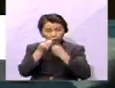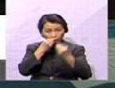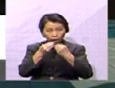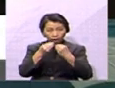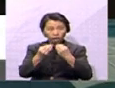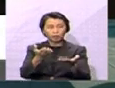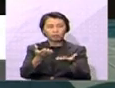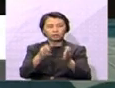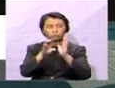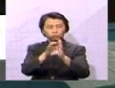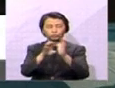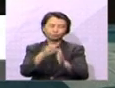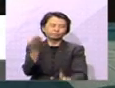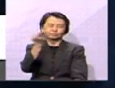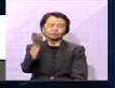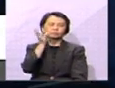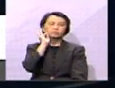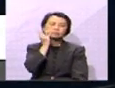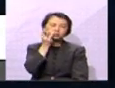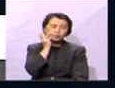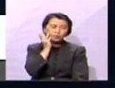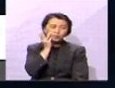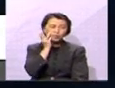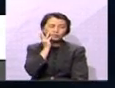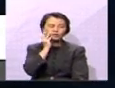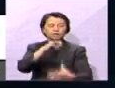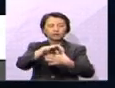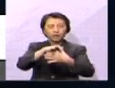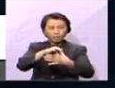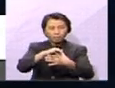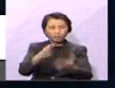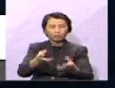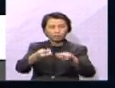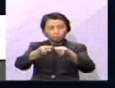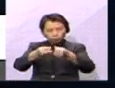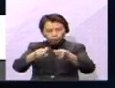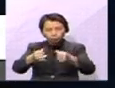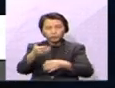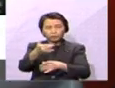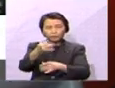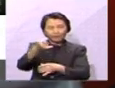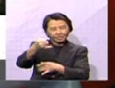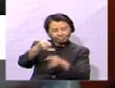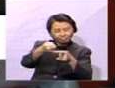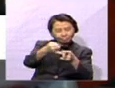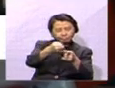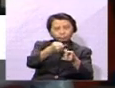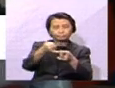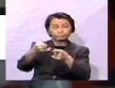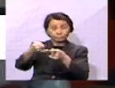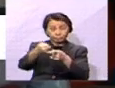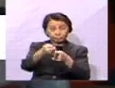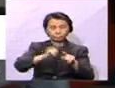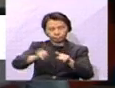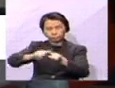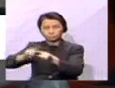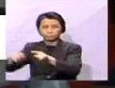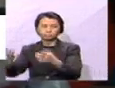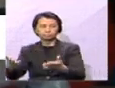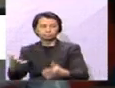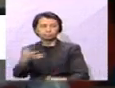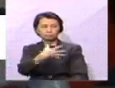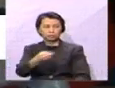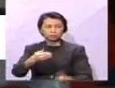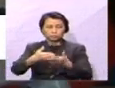bentuk makanan seperti biasalah beras Sadin tepung ikan Bilis dan sebagainya